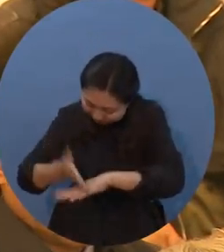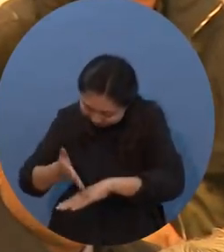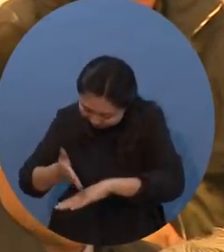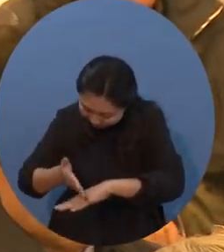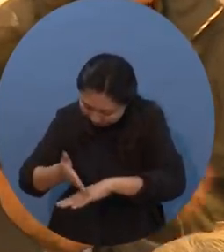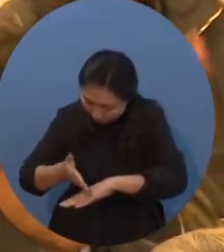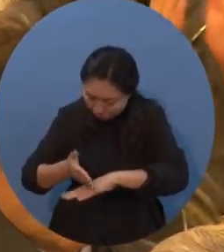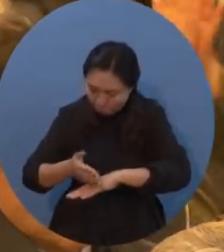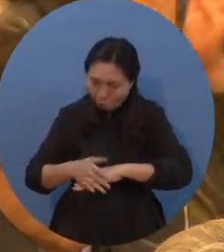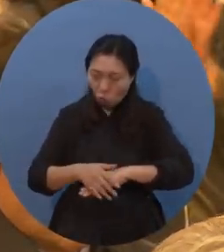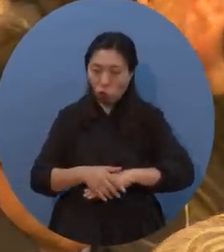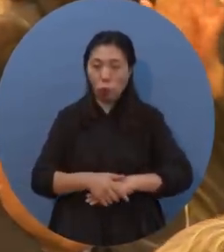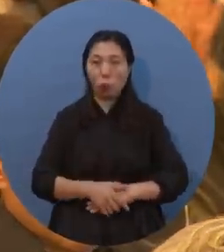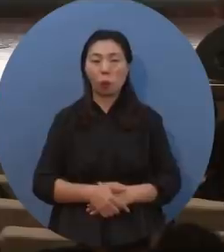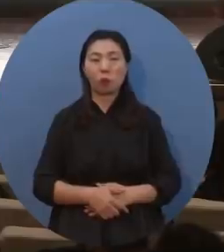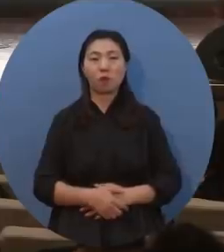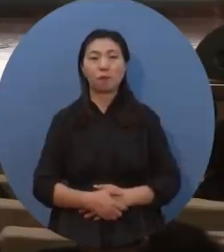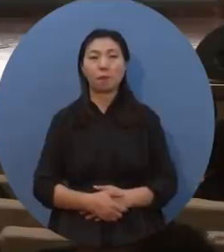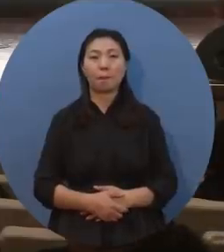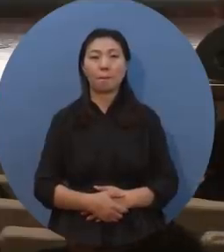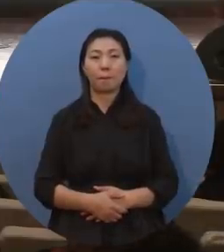감사합니다. 네.